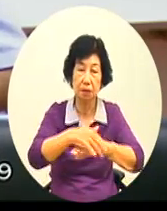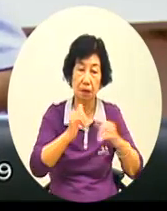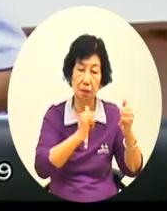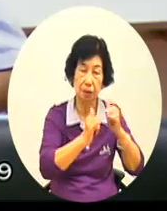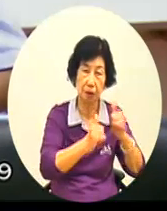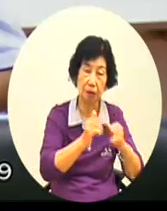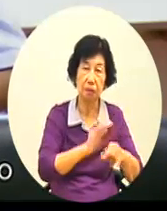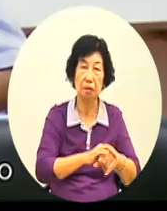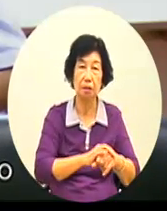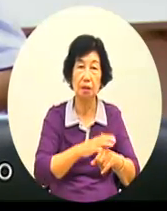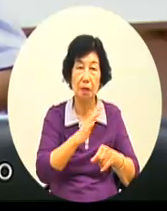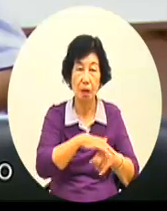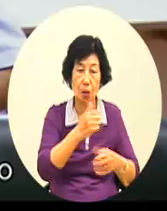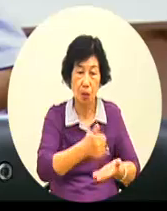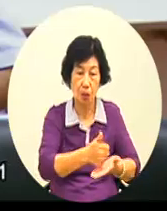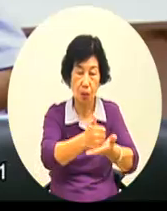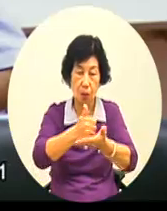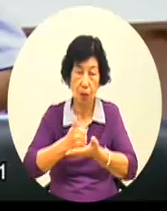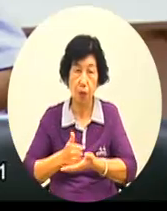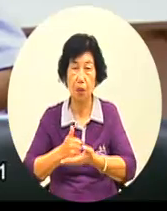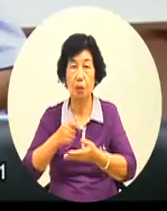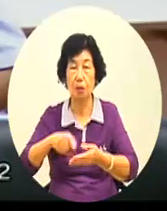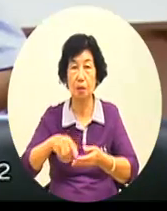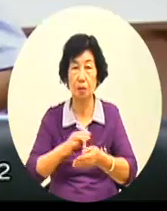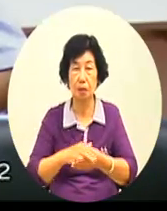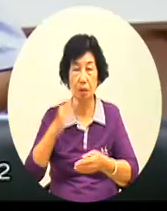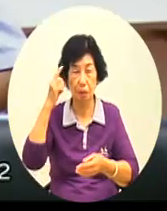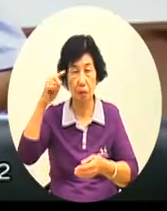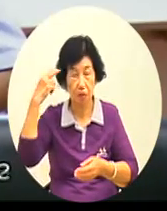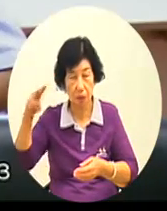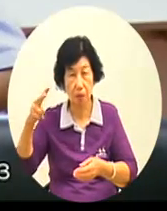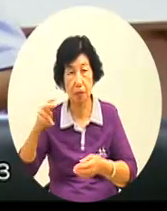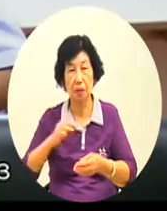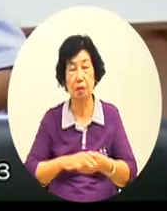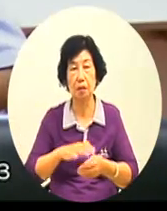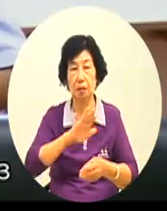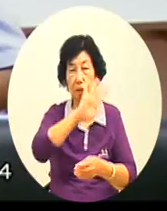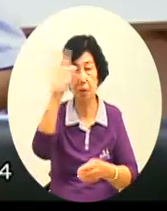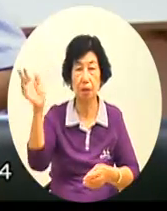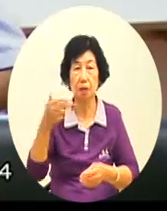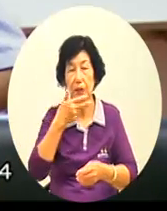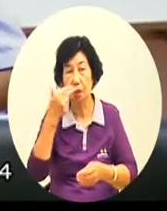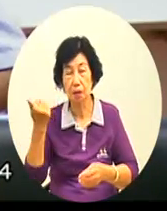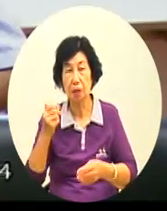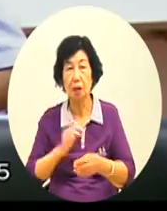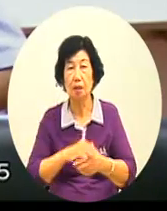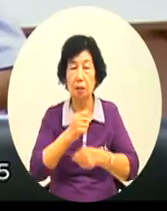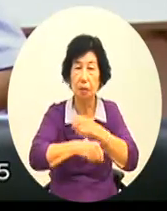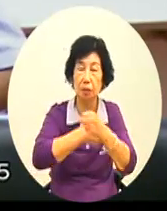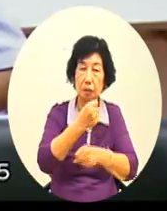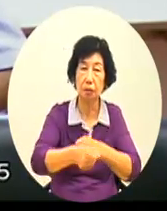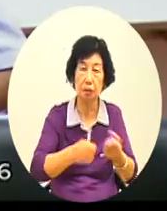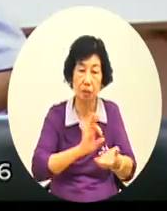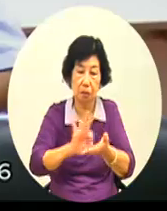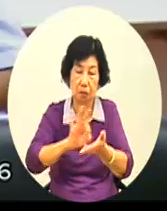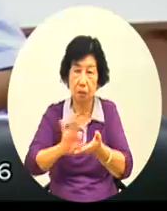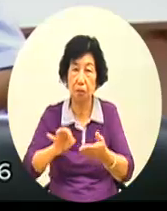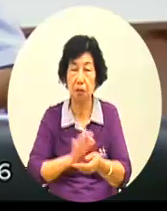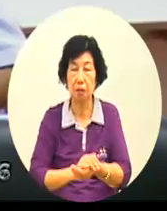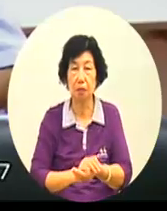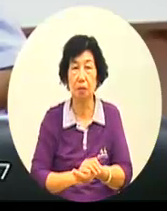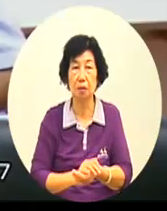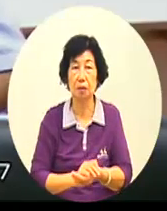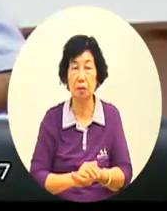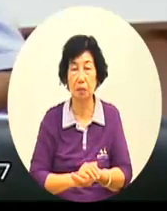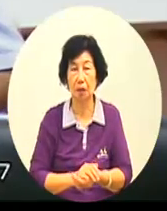吃2天都是天籁的经费，活动经费有没有可能是这样？